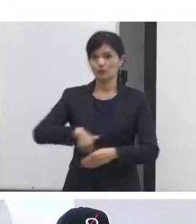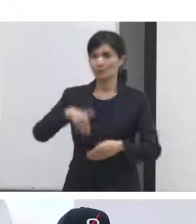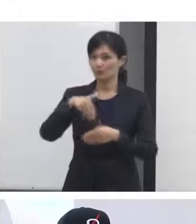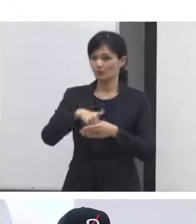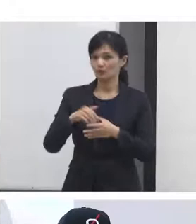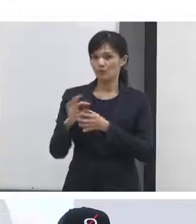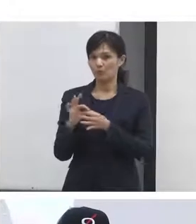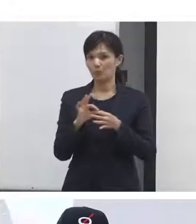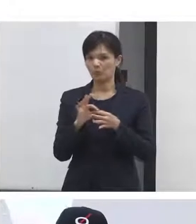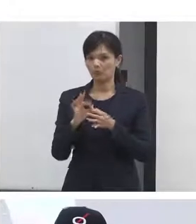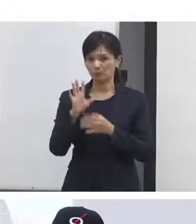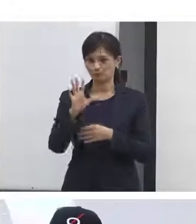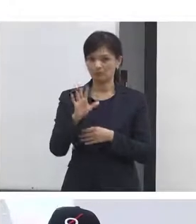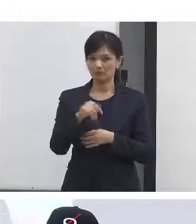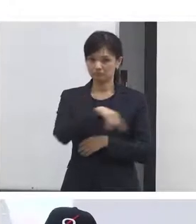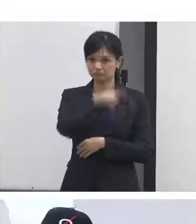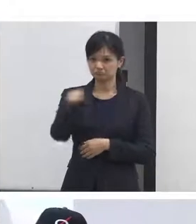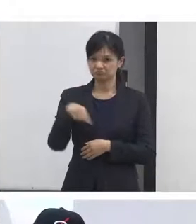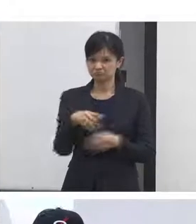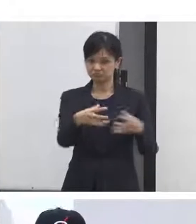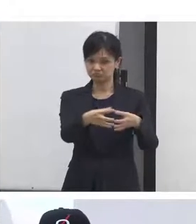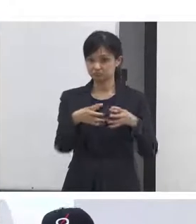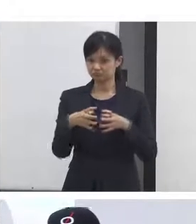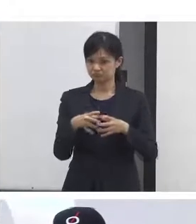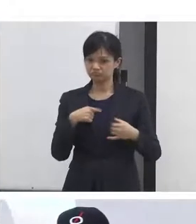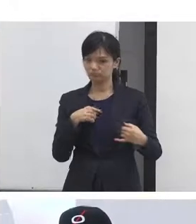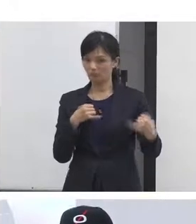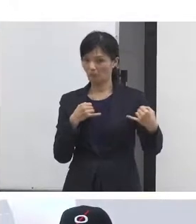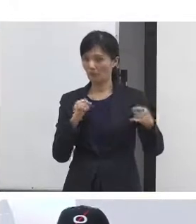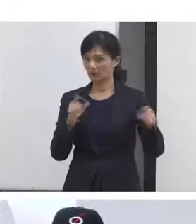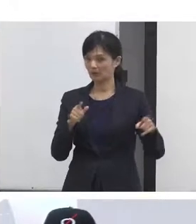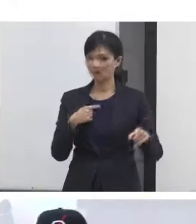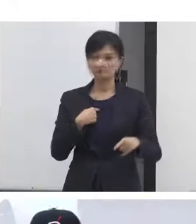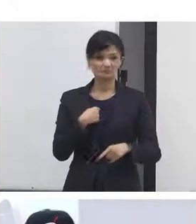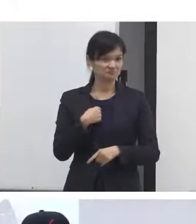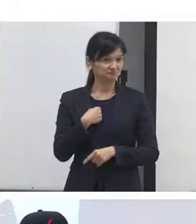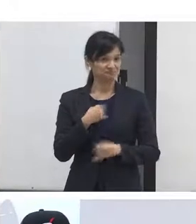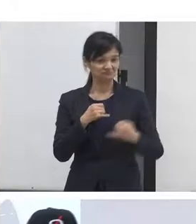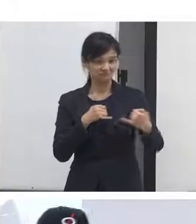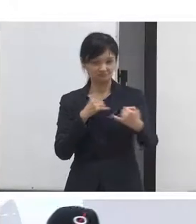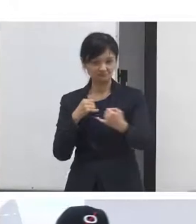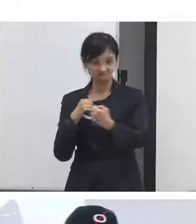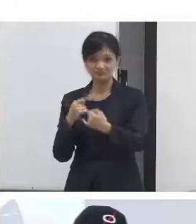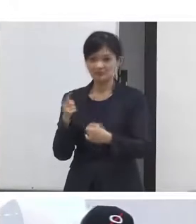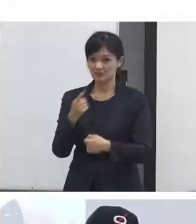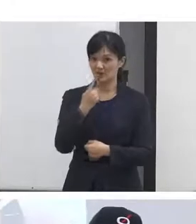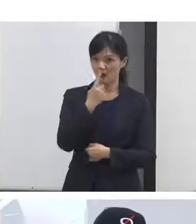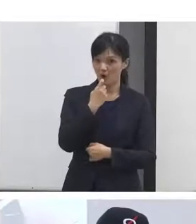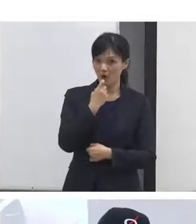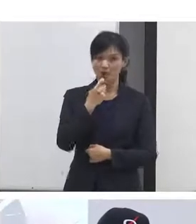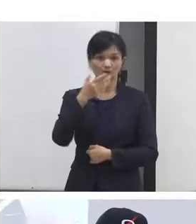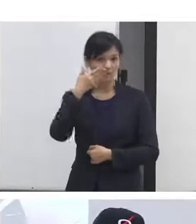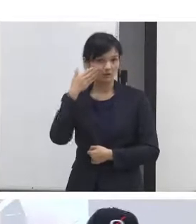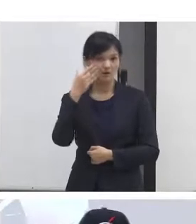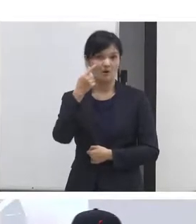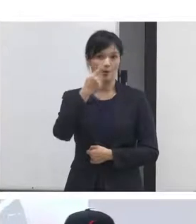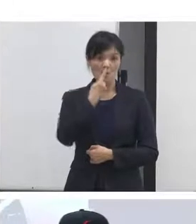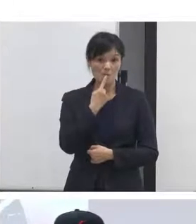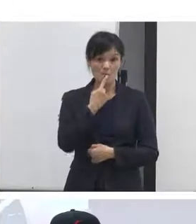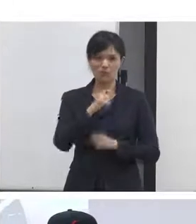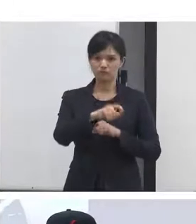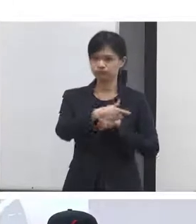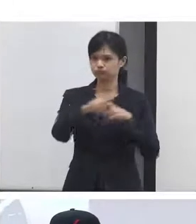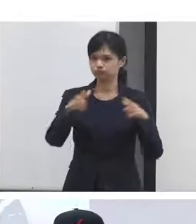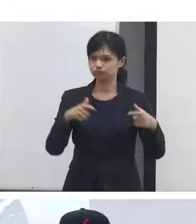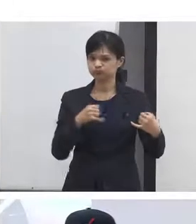大家一直仇视着不同族群的人，你可能是绿的，你可能是蓝的、红的，在这样的一个情况下，大家忽略了，